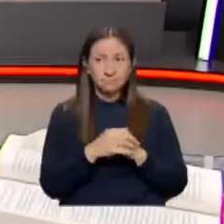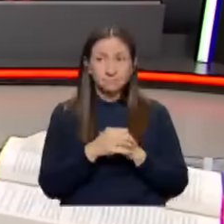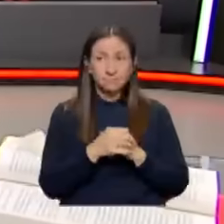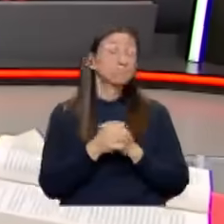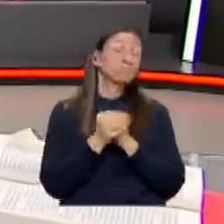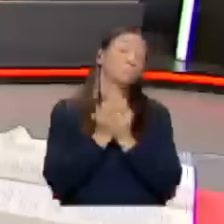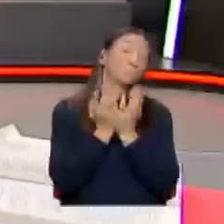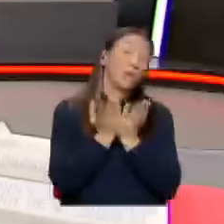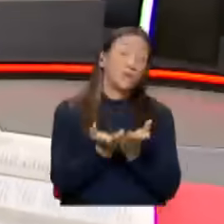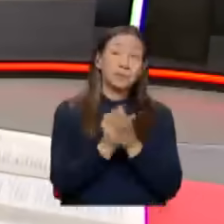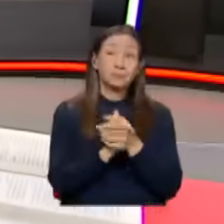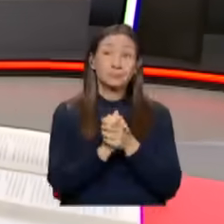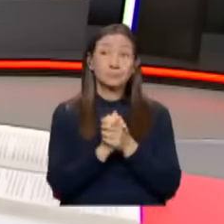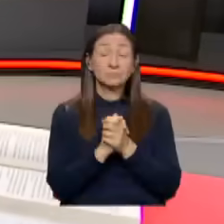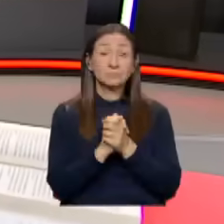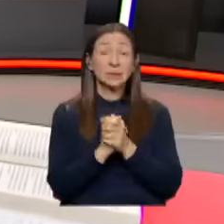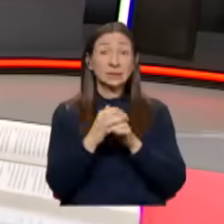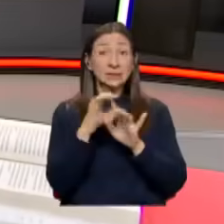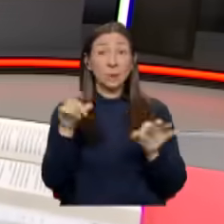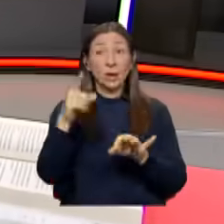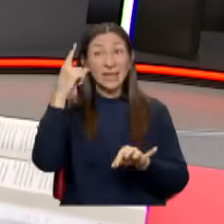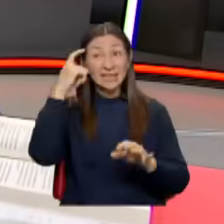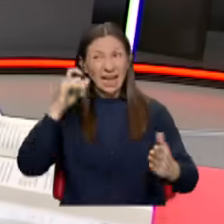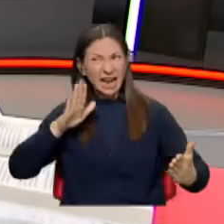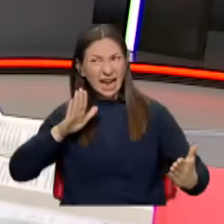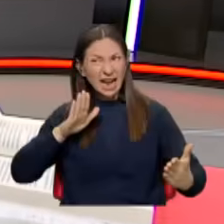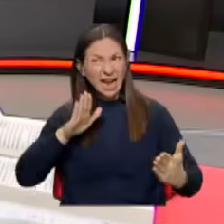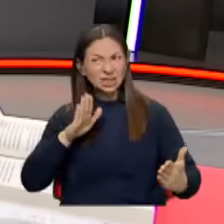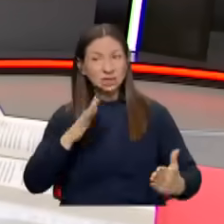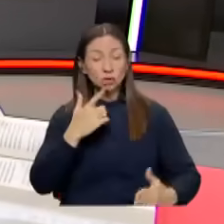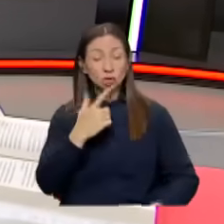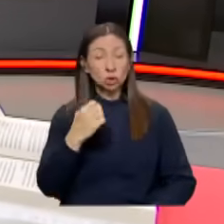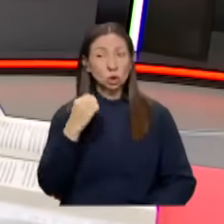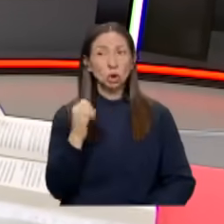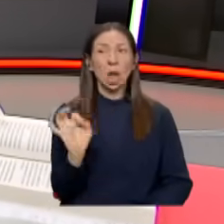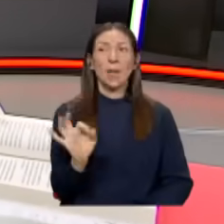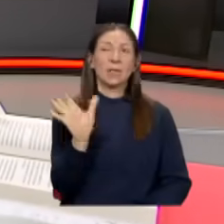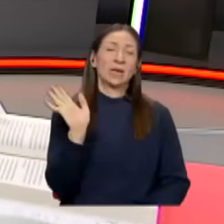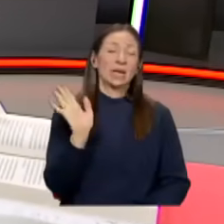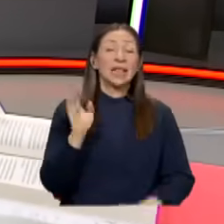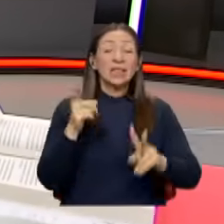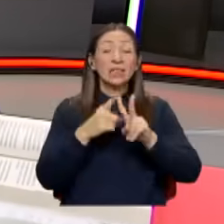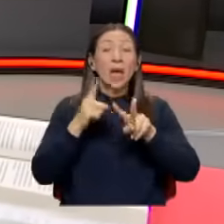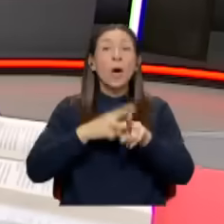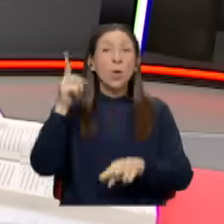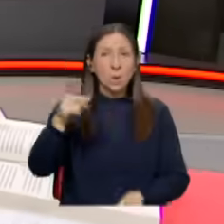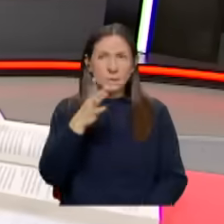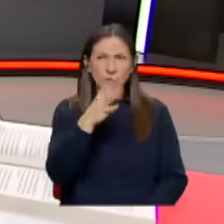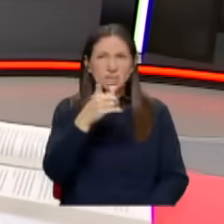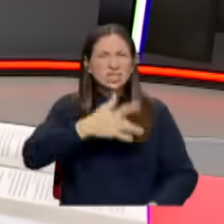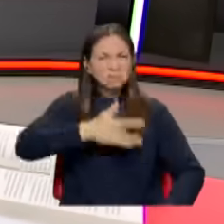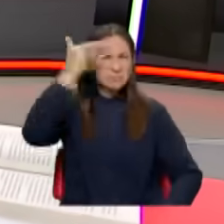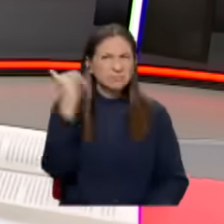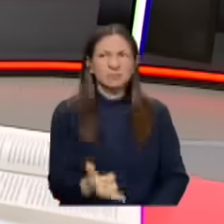sessiz. Efendim, tam bu İsrail'e karşı sözün gücü de önemli. Netanyahu biliyorsunuz bir cani,